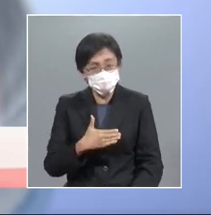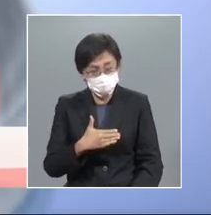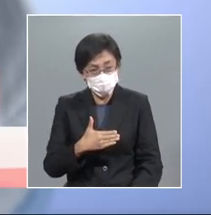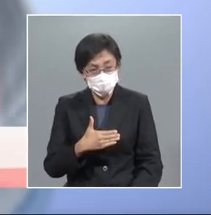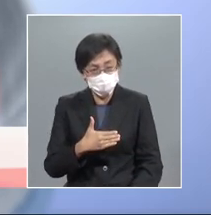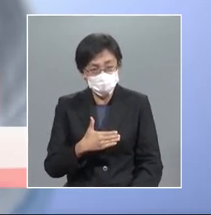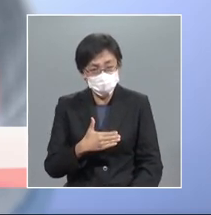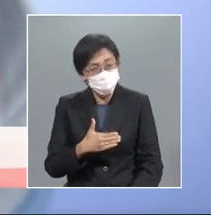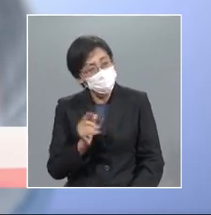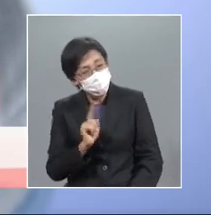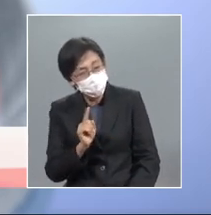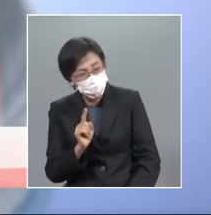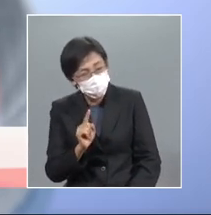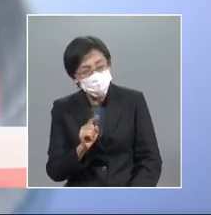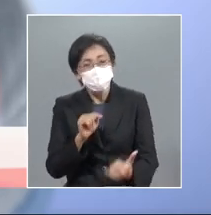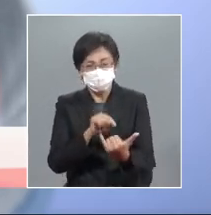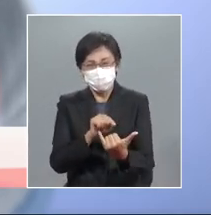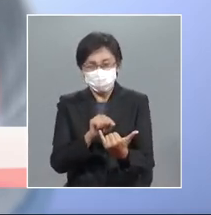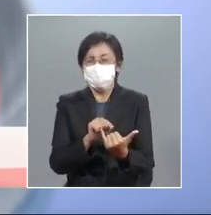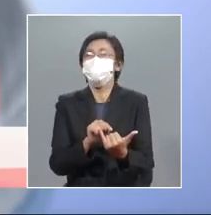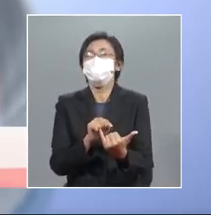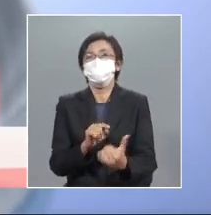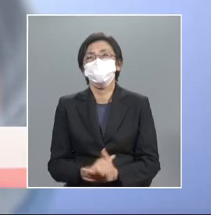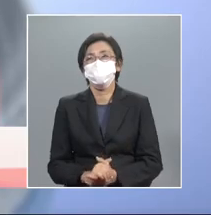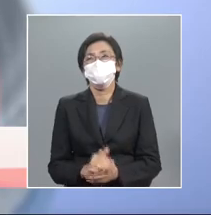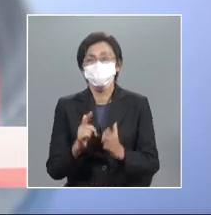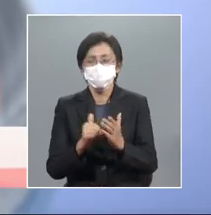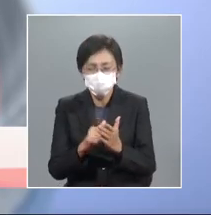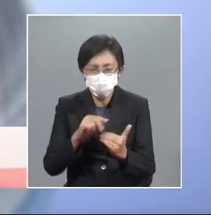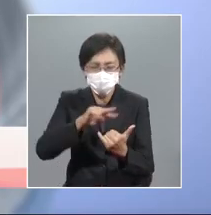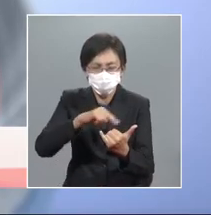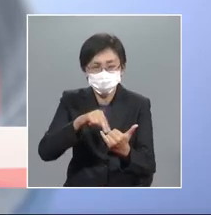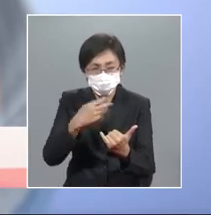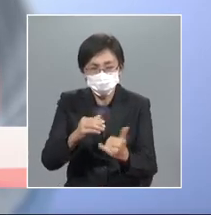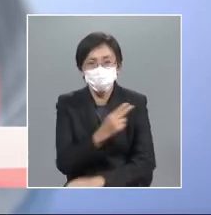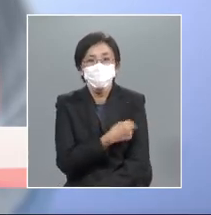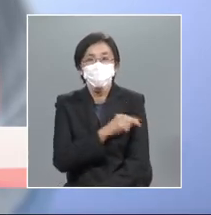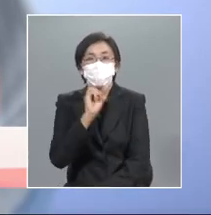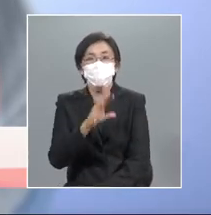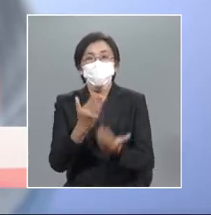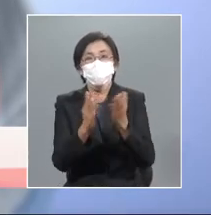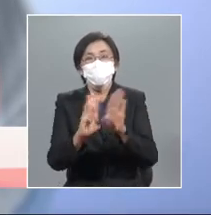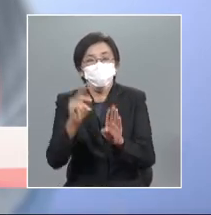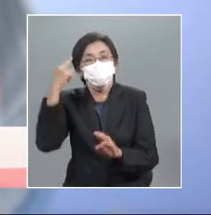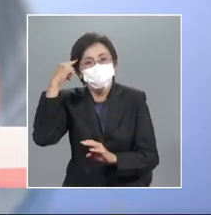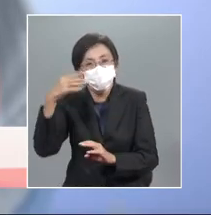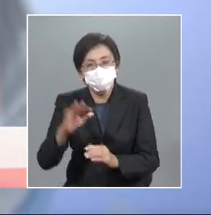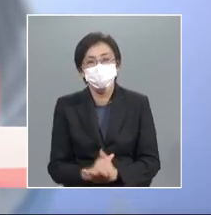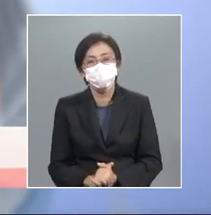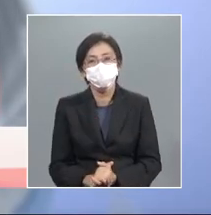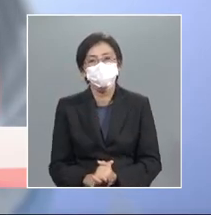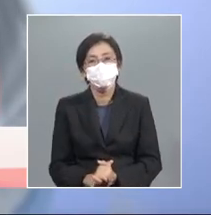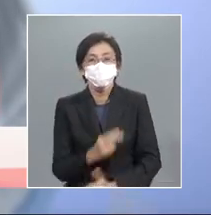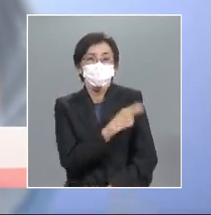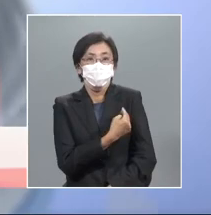จะไหวไหมนะครับโอ้นี่ล่ะแล้วคุณหมอก็คือพูดเป็นนัยๆให้ทั้งครอบครัวได้ทำใจแล้วก็